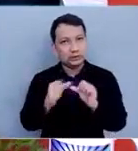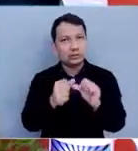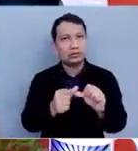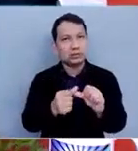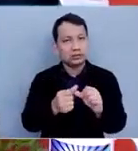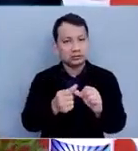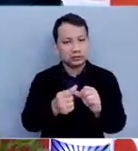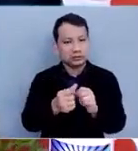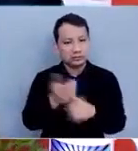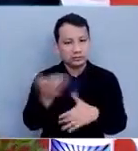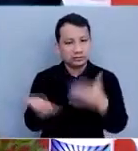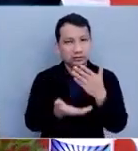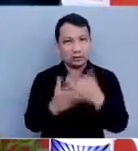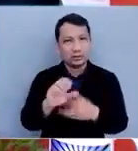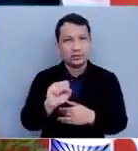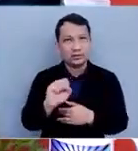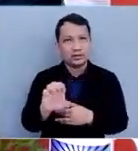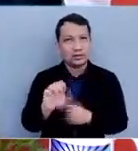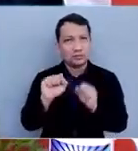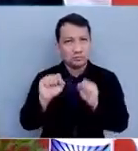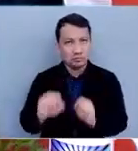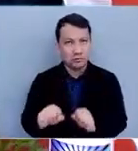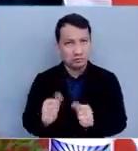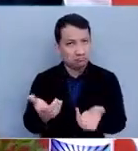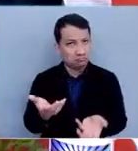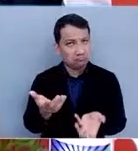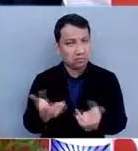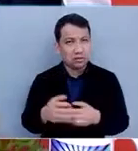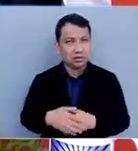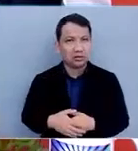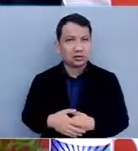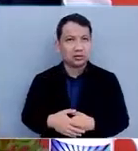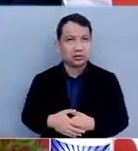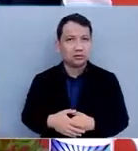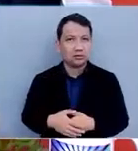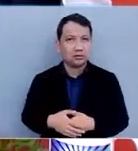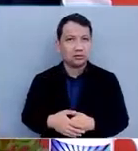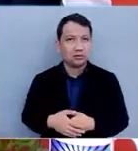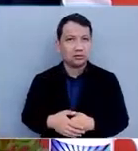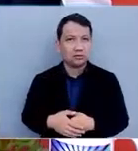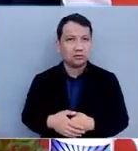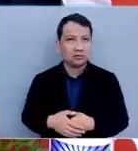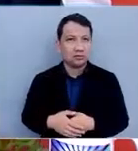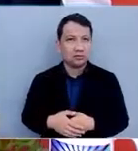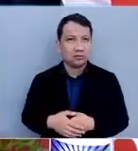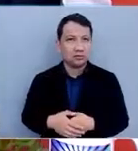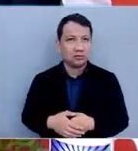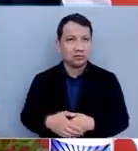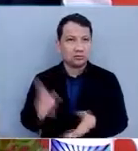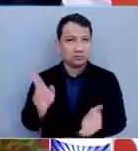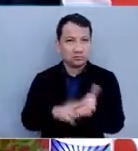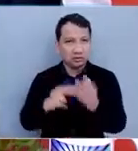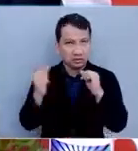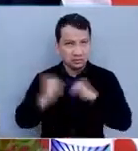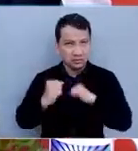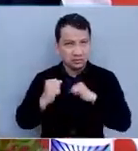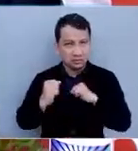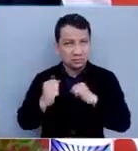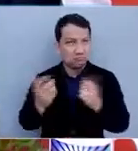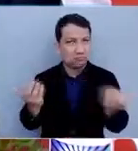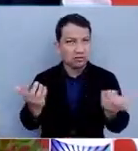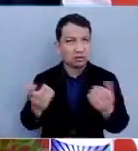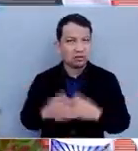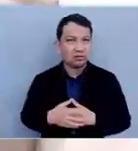ang pagsampa ng kaso. Mm-hmm. Pwede po ba 'yon? At kahit may pinirma na settlement o may settlement, may